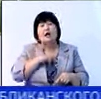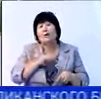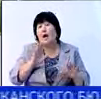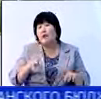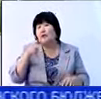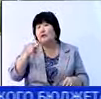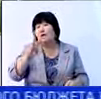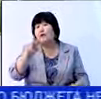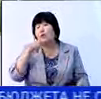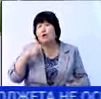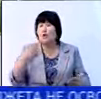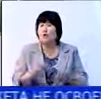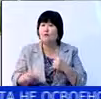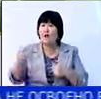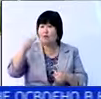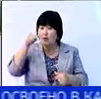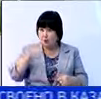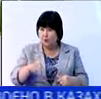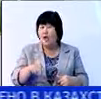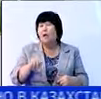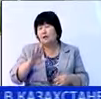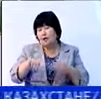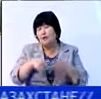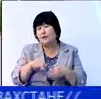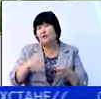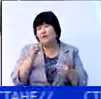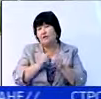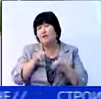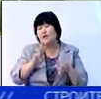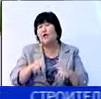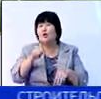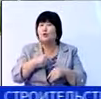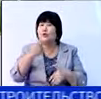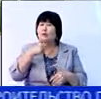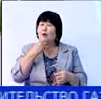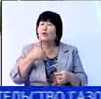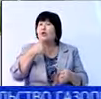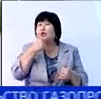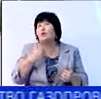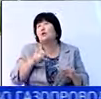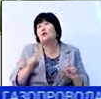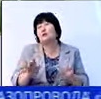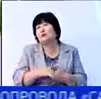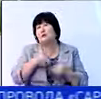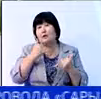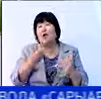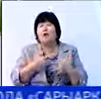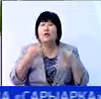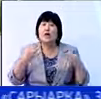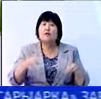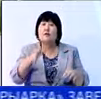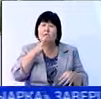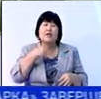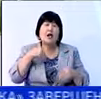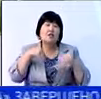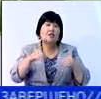в 2002 году я снова вернулся в лепрозорий. С тех пор все время здесь. Чувствую себя хорошо, не могу без дела сидеть. Поэтому свободное от лечения